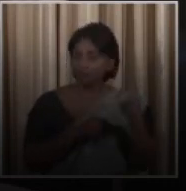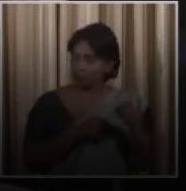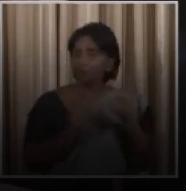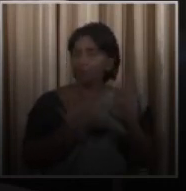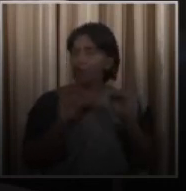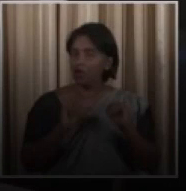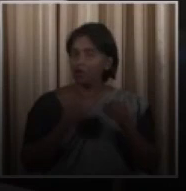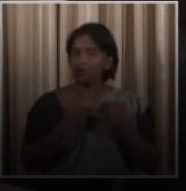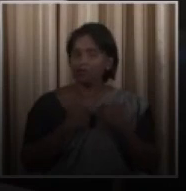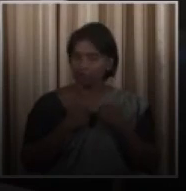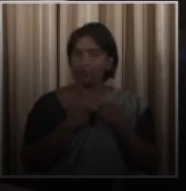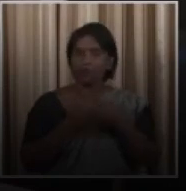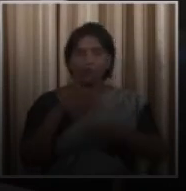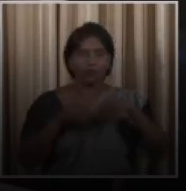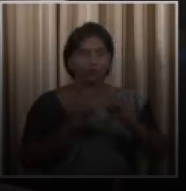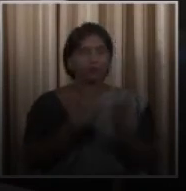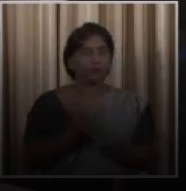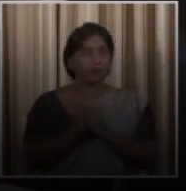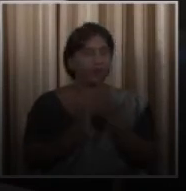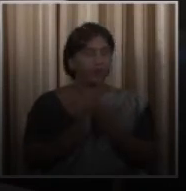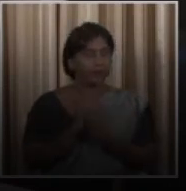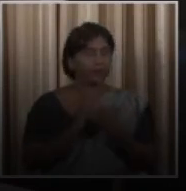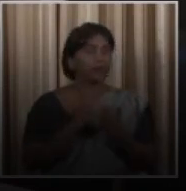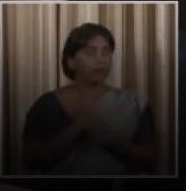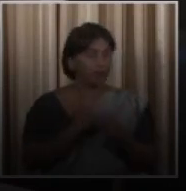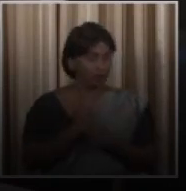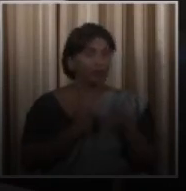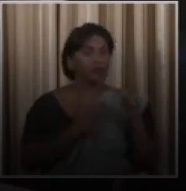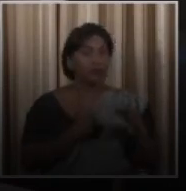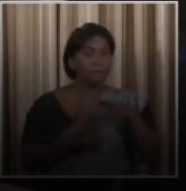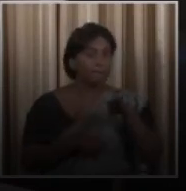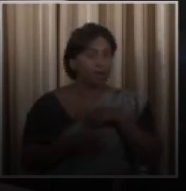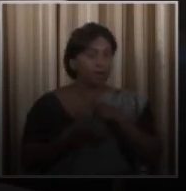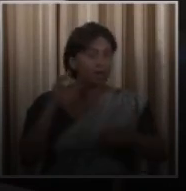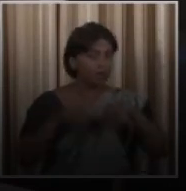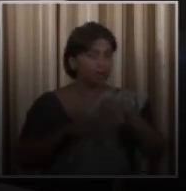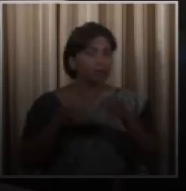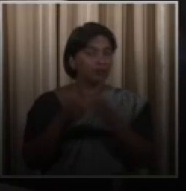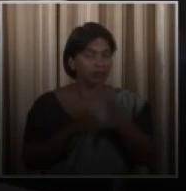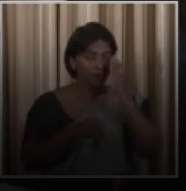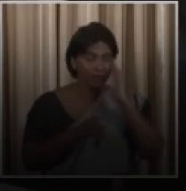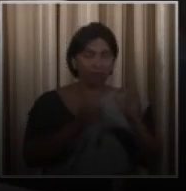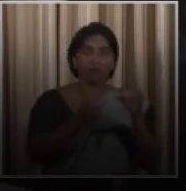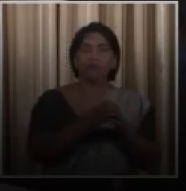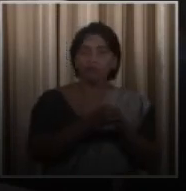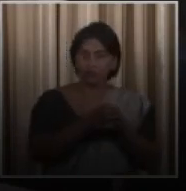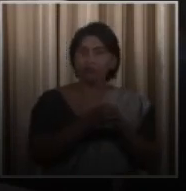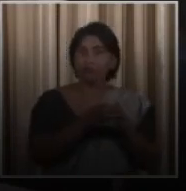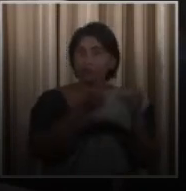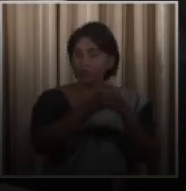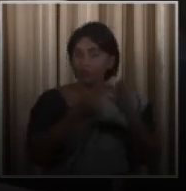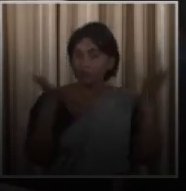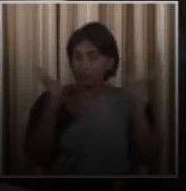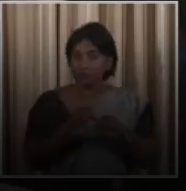අපි මෙතිවන කොමිස සභාව වල රෙගුලාසි හදන්නේ පිළිගත් දේශපාලන පක්ෂ ස්වාධීන පක්ෂ ස්වාධීන කණ්ඩායම්